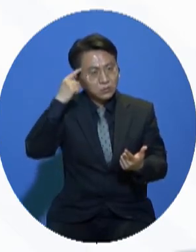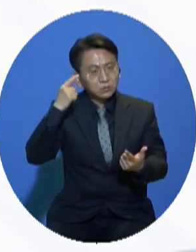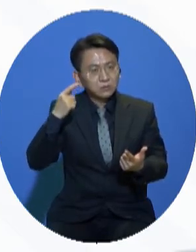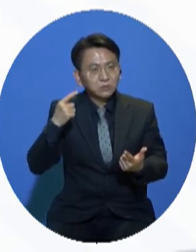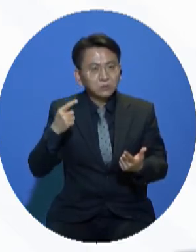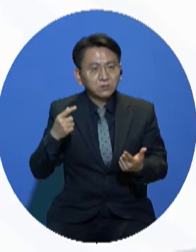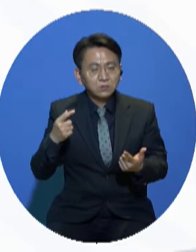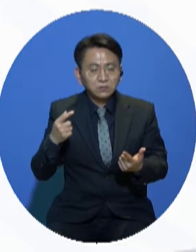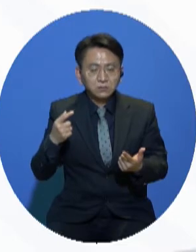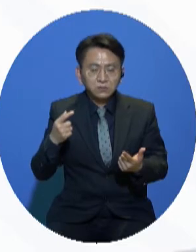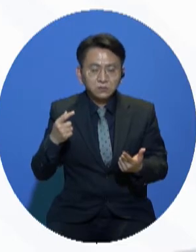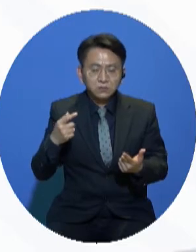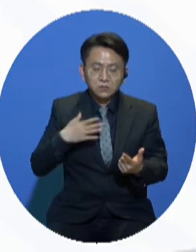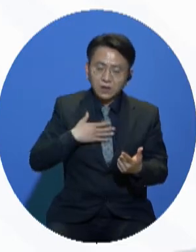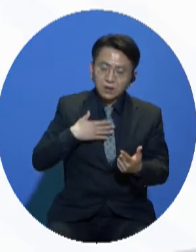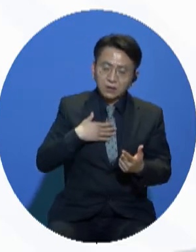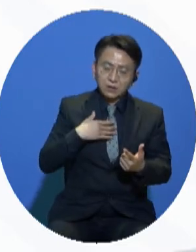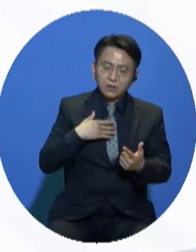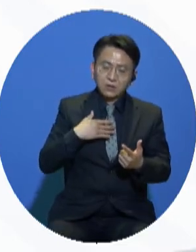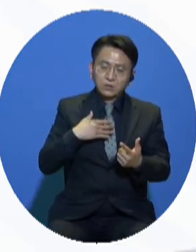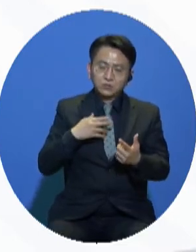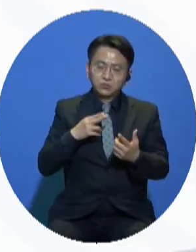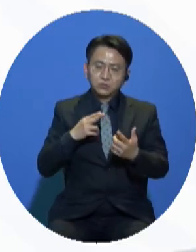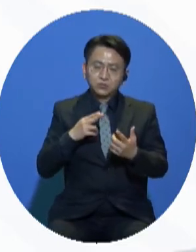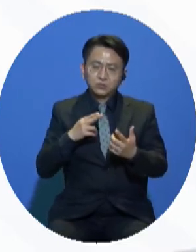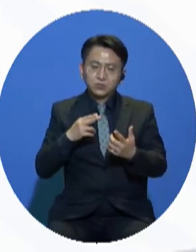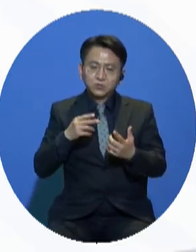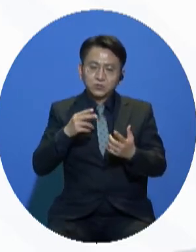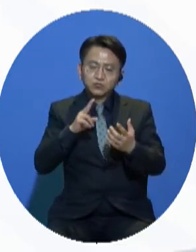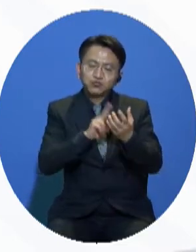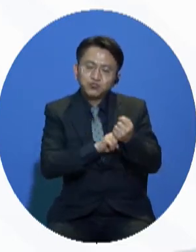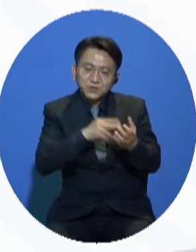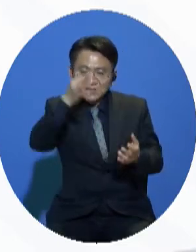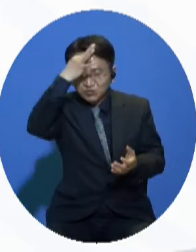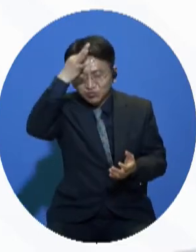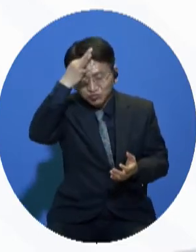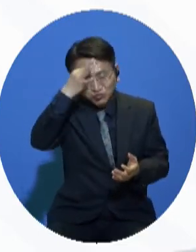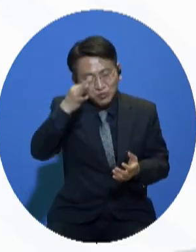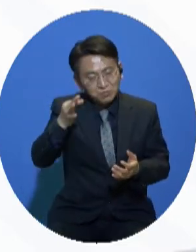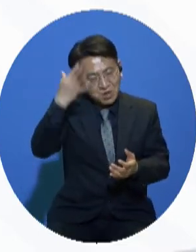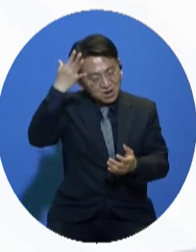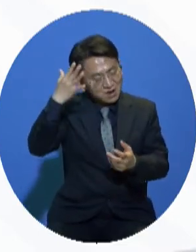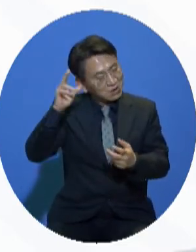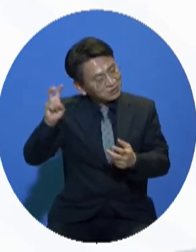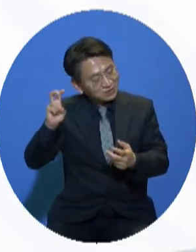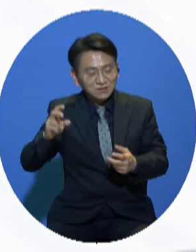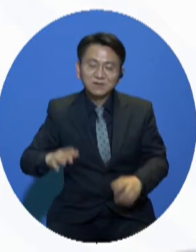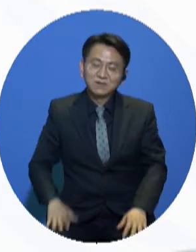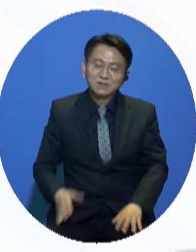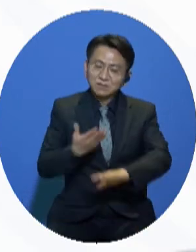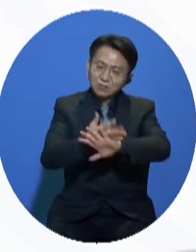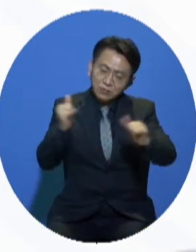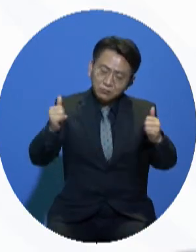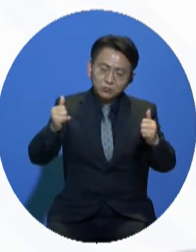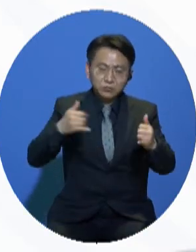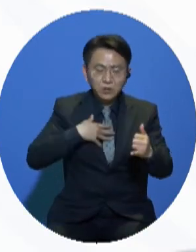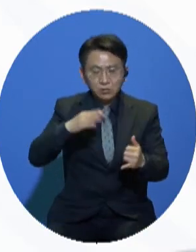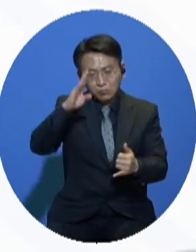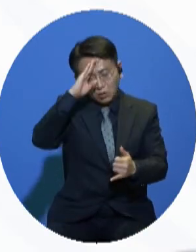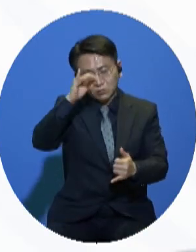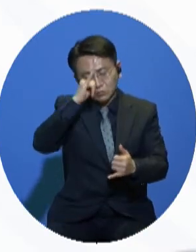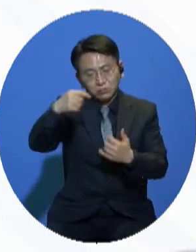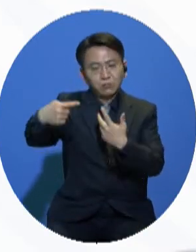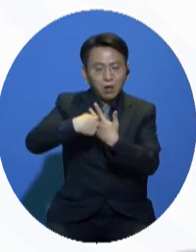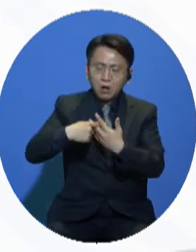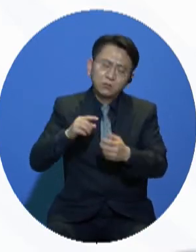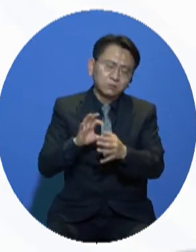능력이 I don't 있어서 care if people know. 그럴까요? 뭐 그럴 수도 있습니다. My 저는 body is really 사람들이 good at making life easy for me. 제가 병이 And that 있다는 것을 means I 알아도 use my 저는 right 크게 hand for 상관을 하지